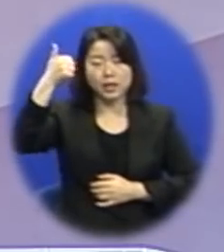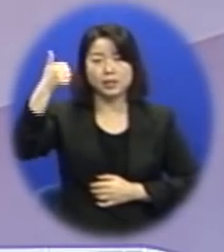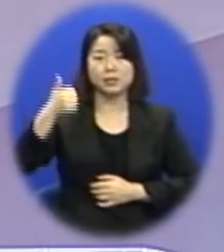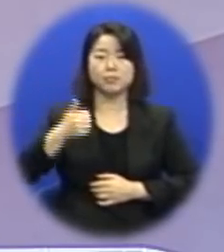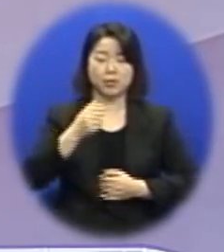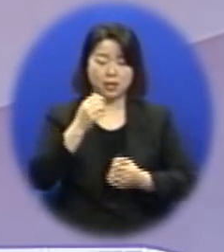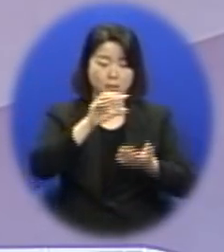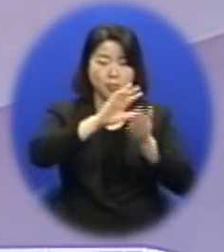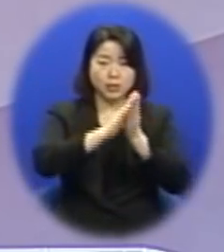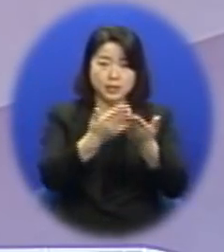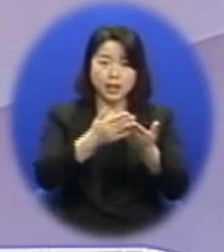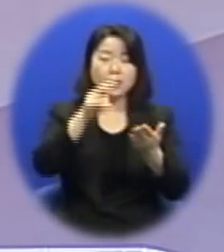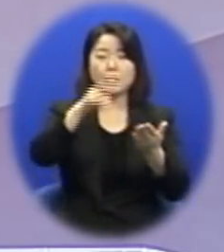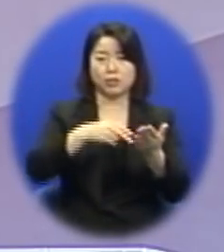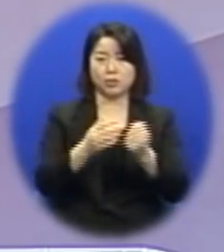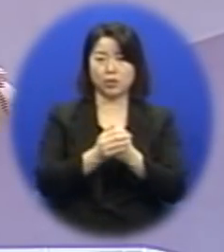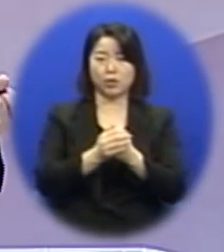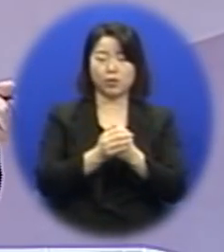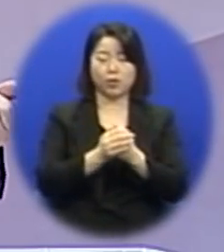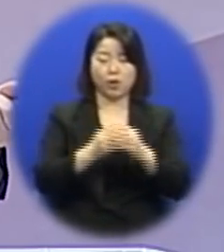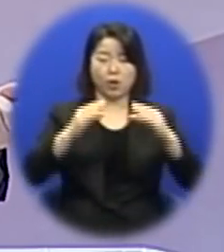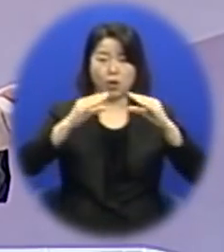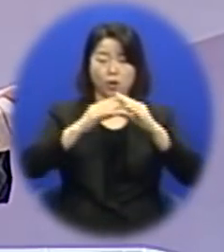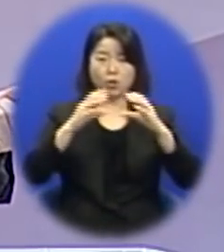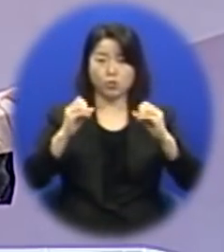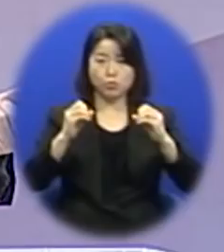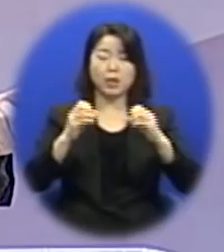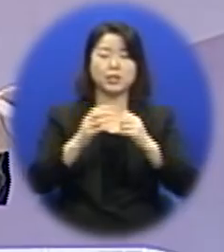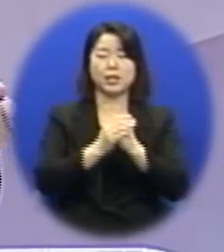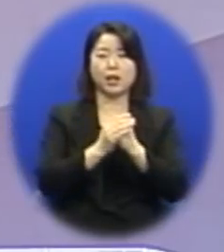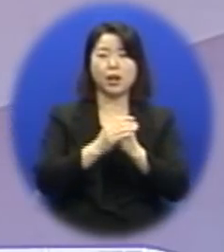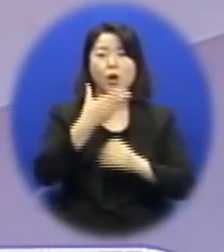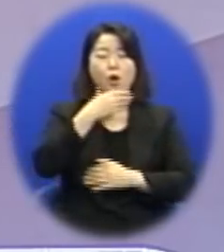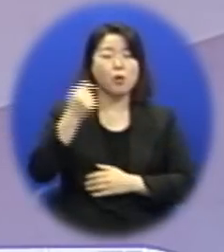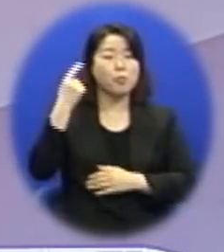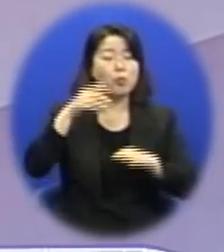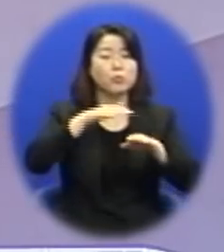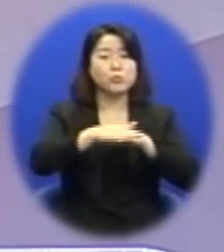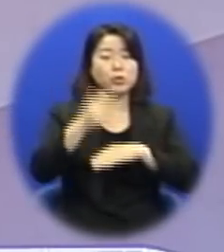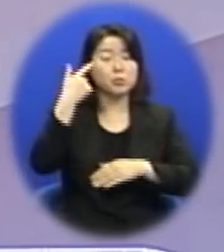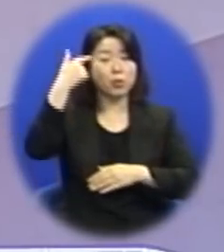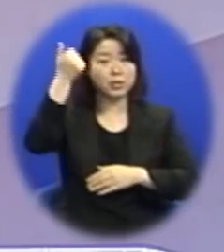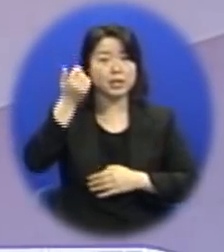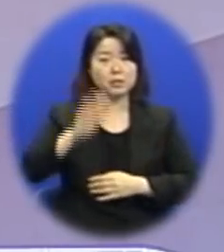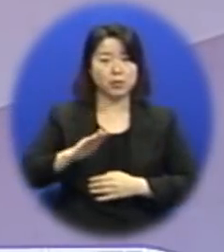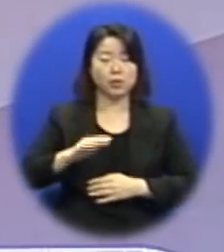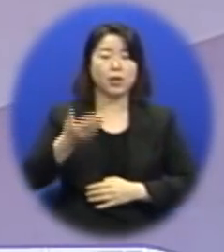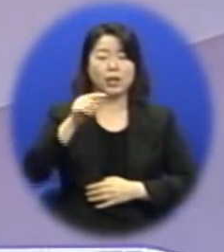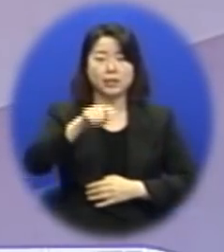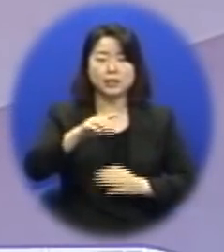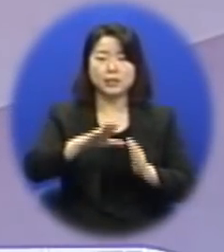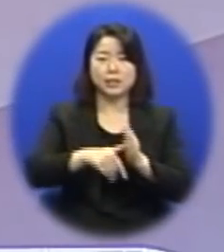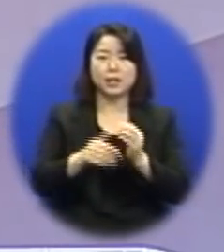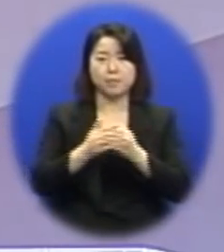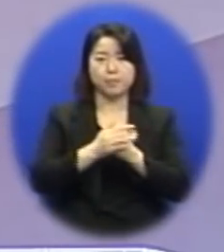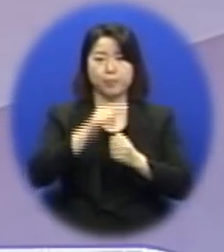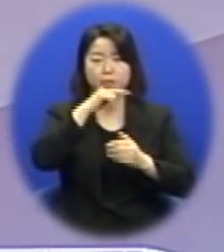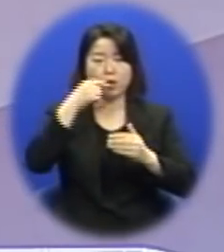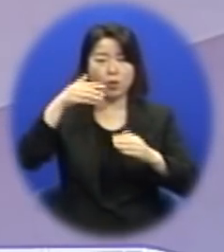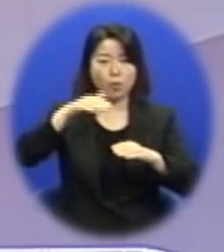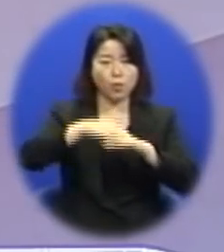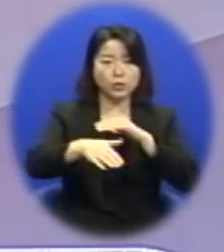루마니아에 아주 복음주 복음적인 목사님이십니다 근데 공산 정권에 의해서 말할 수 없는 핍박을